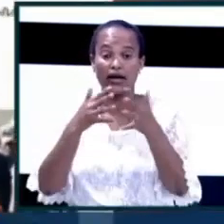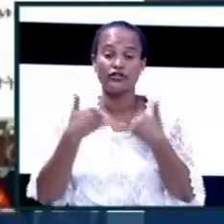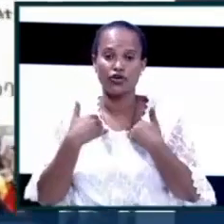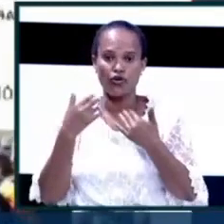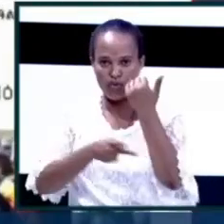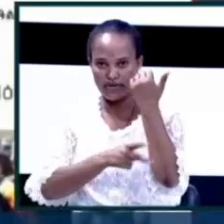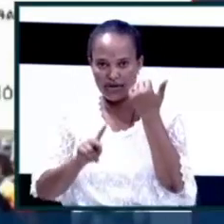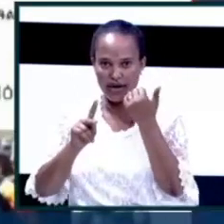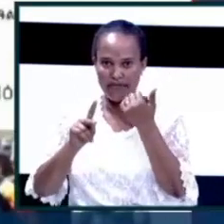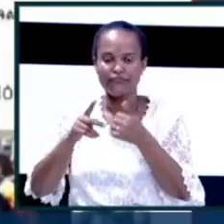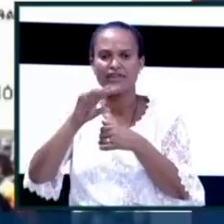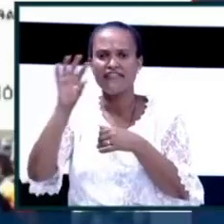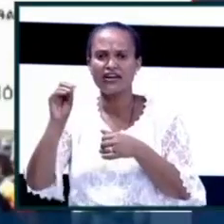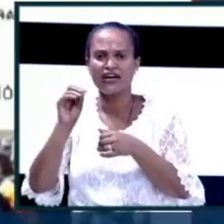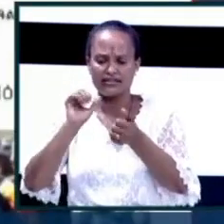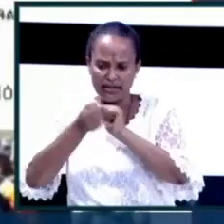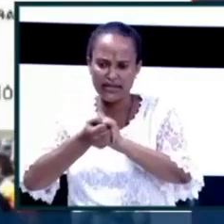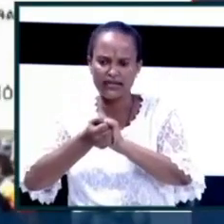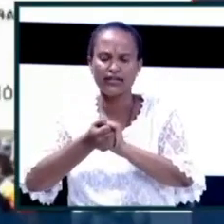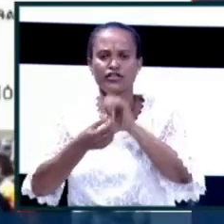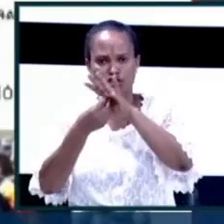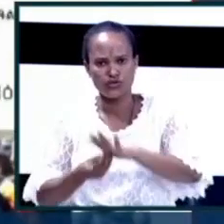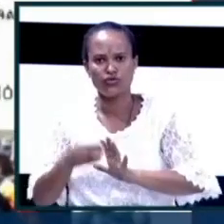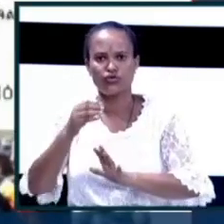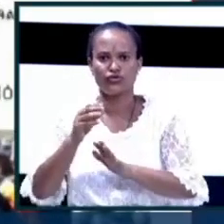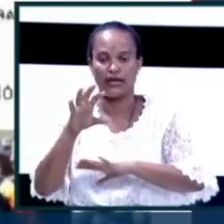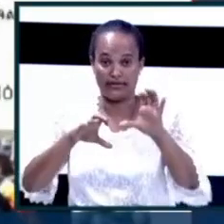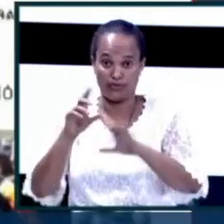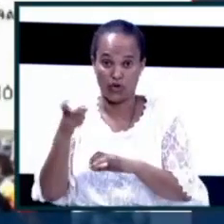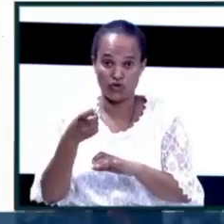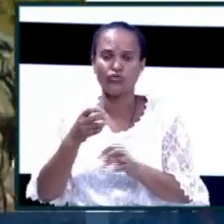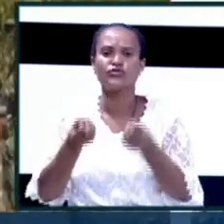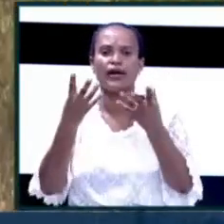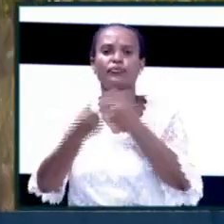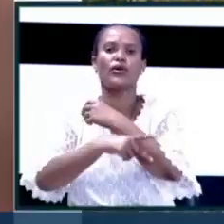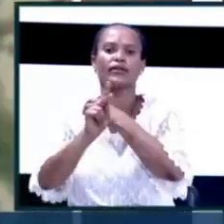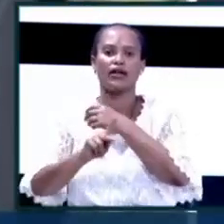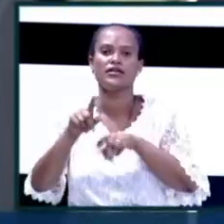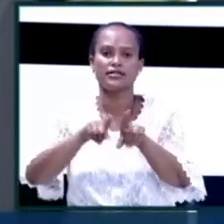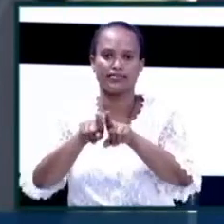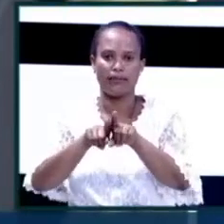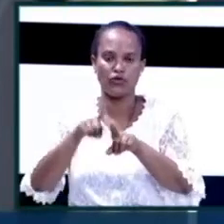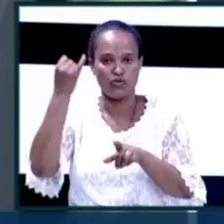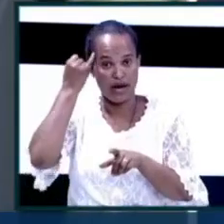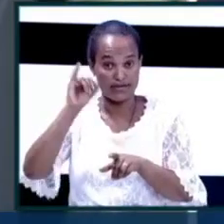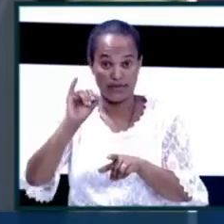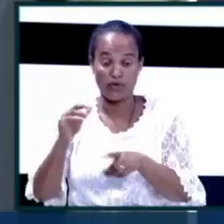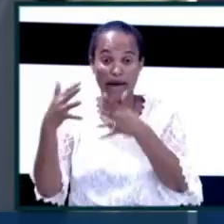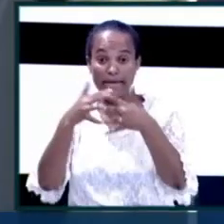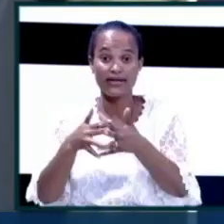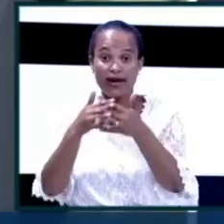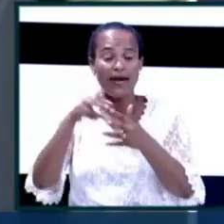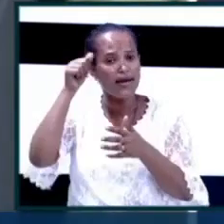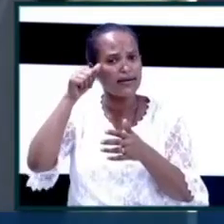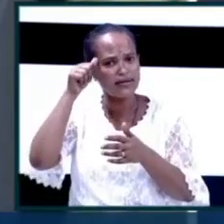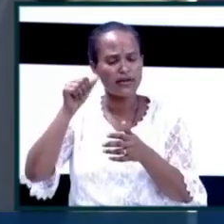ፖለቲካ ቀርኒ ኣፍሪካ ዝቕየረን ተጽዕኖ ዘሕድርን ምዃኑ ብዙሓት ፖለቲከኛታት ዝስማዕምዑሉ ሓሳብ እዩ። ኣሜሪካ